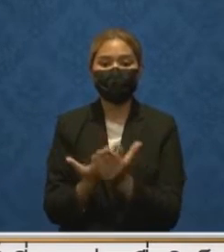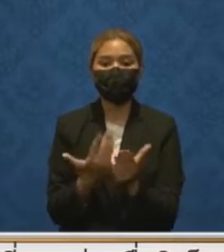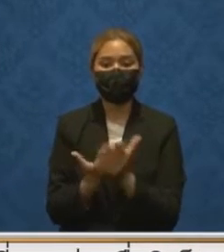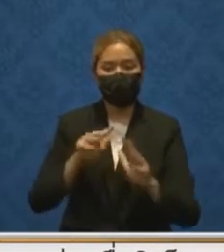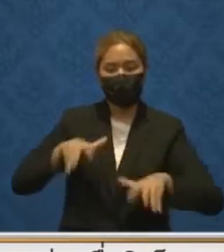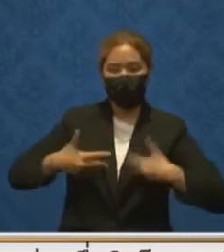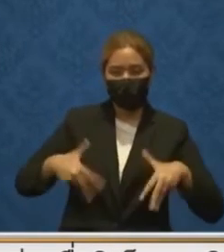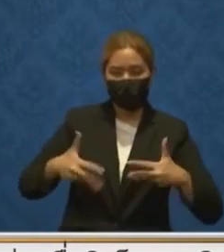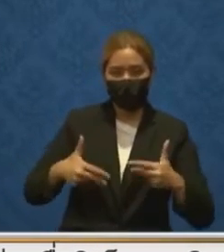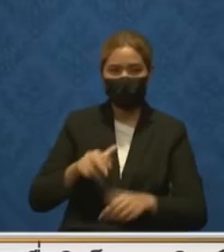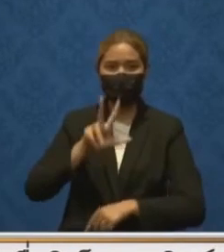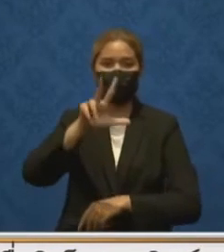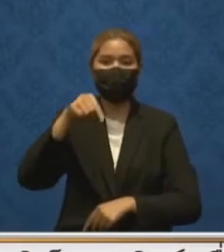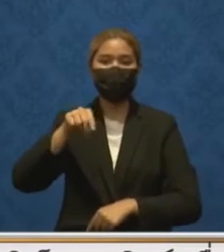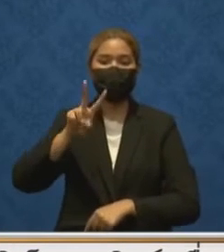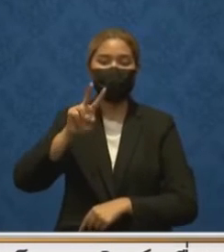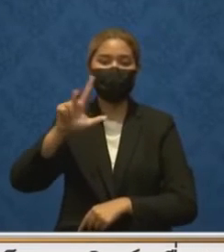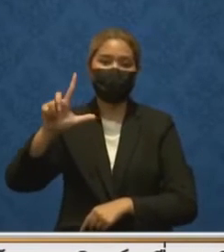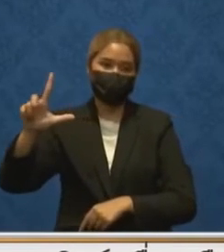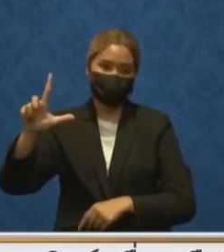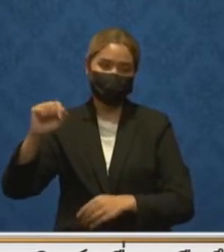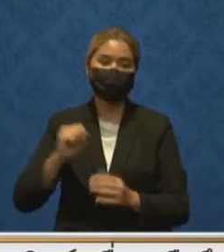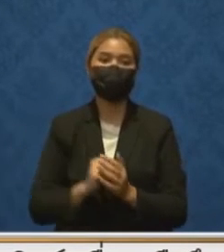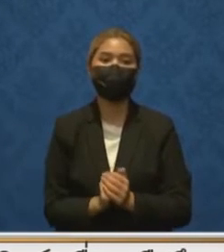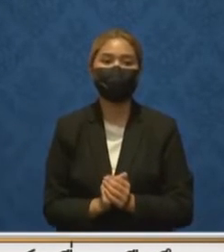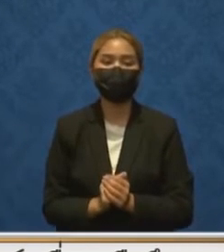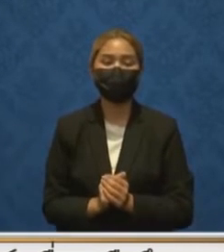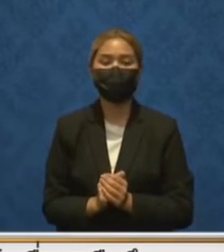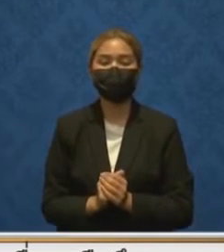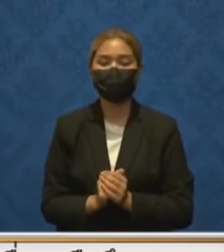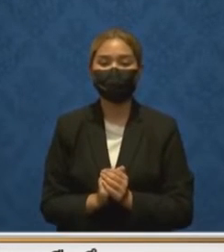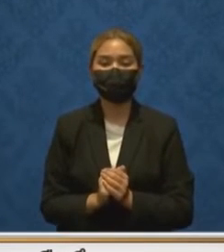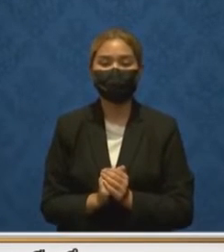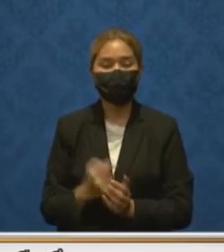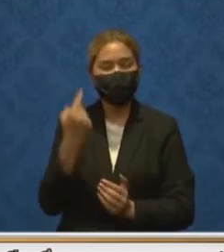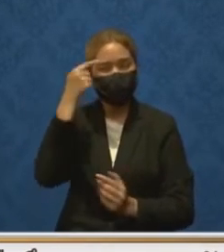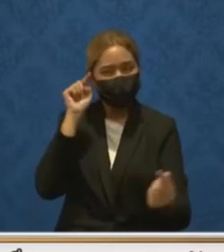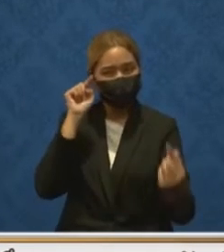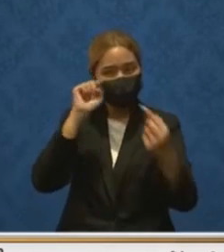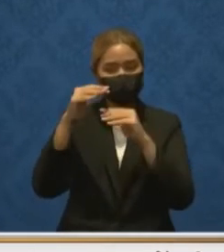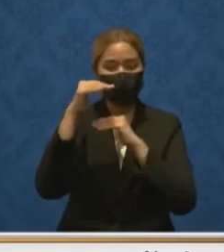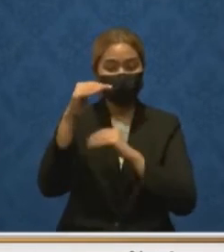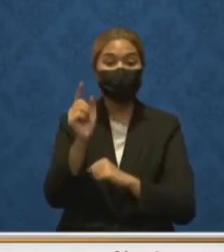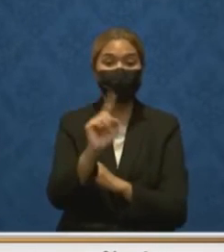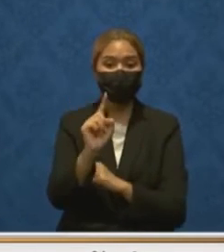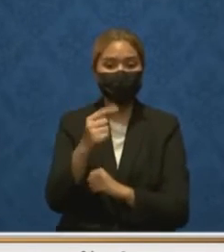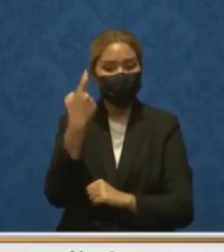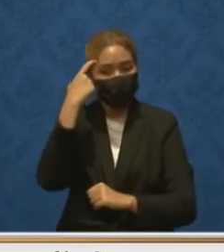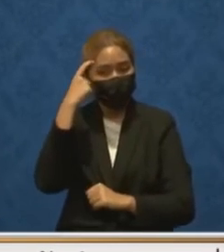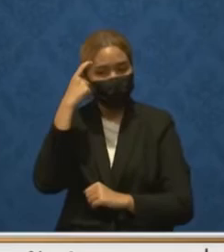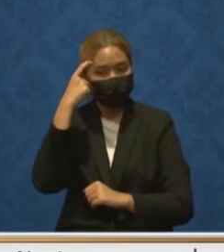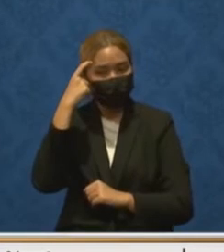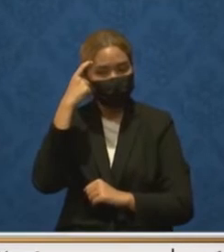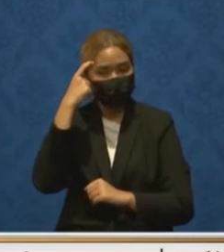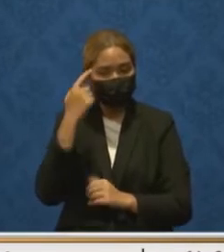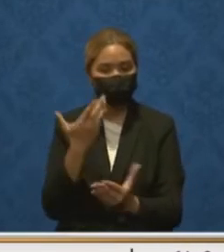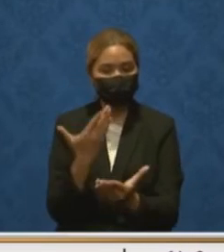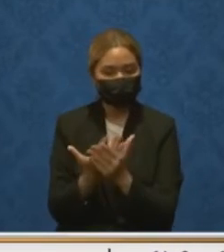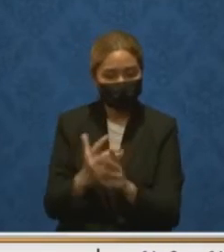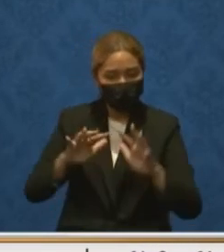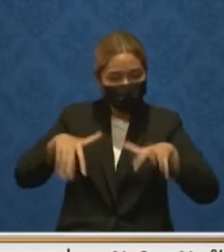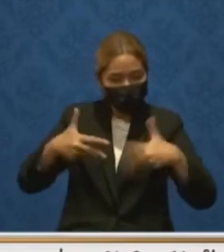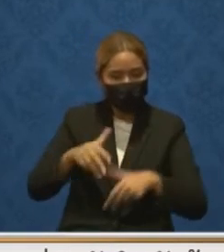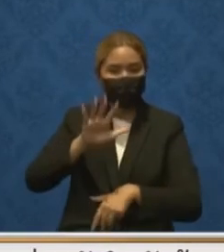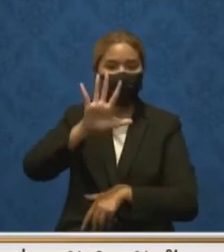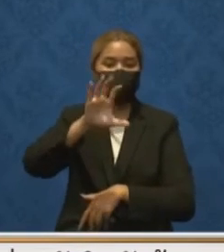เข้าประเทศแล้ว 3.2 ล้านล้านบาทและตั้งเป้าปีนี้ว่าเราจะทำให้ได้มากกาปีที่แล้วอย่างน้อย 5 แส